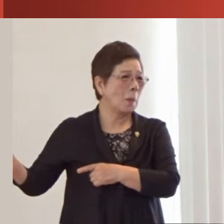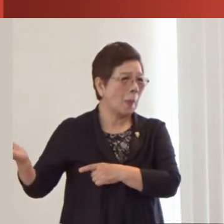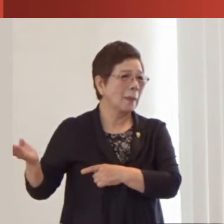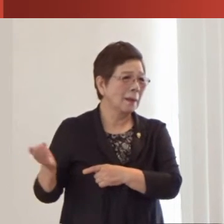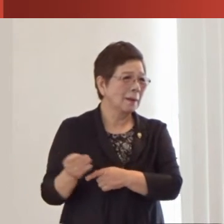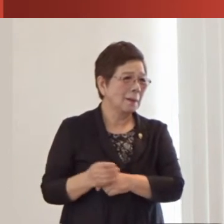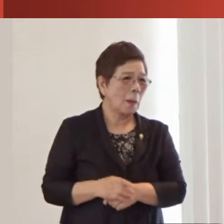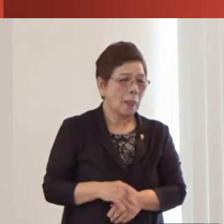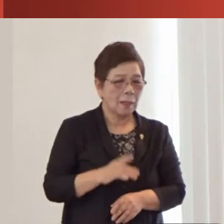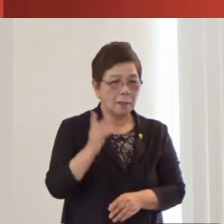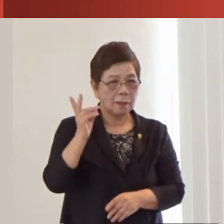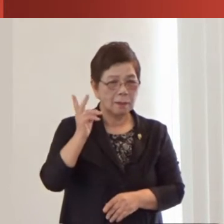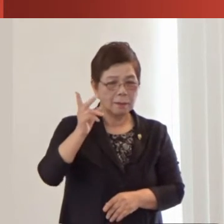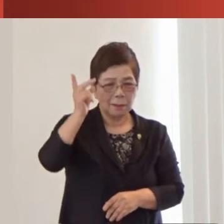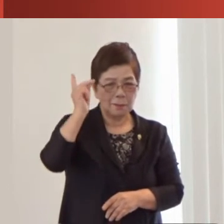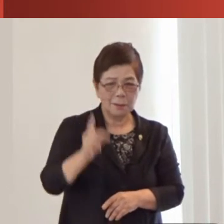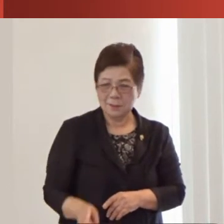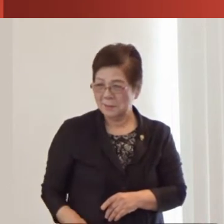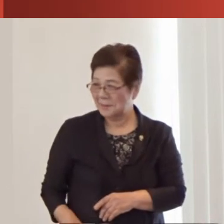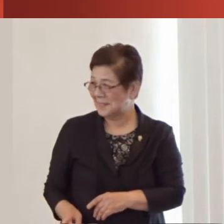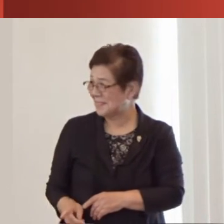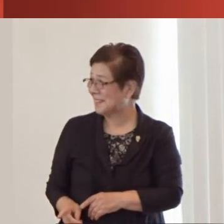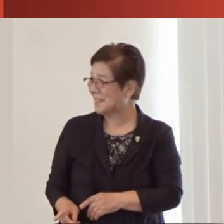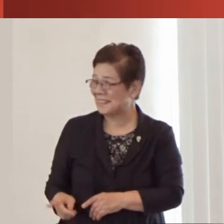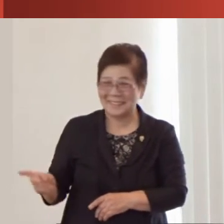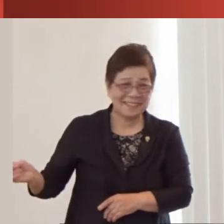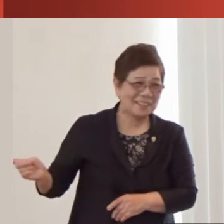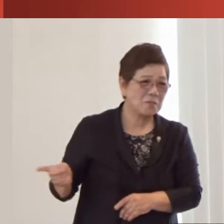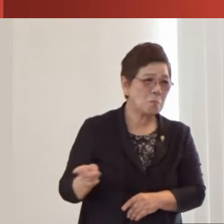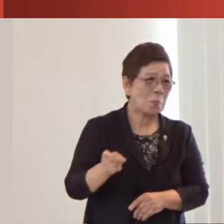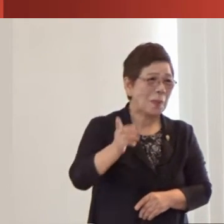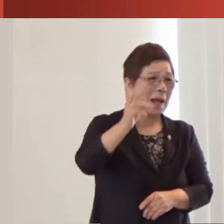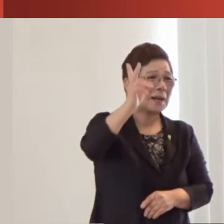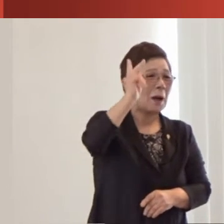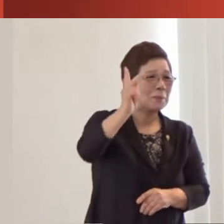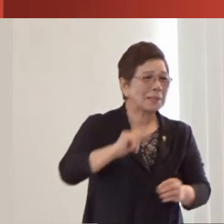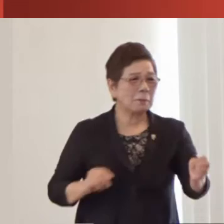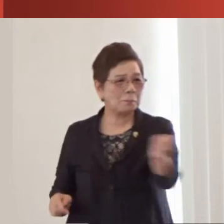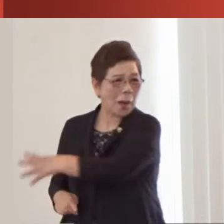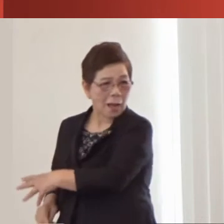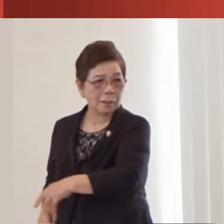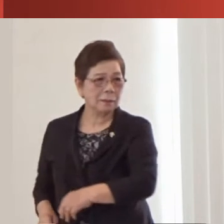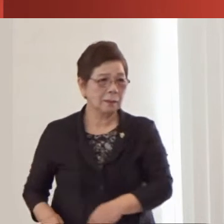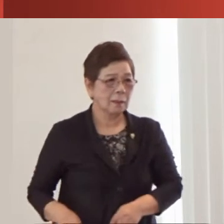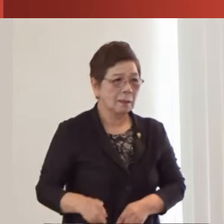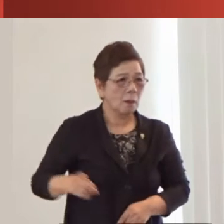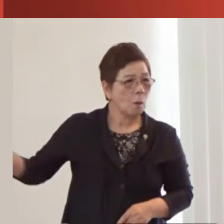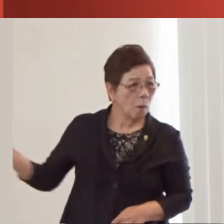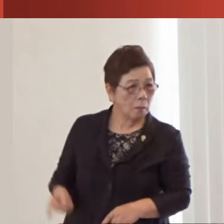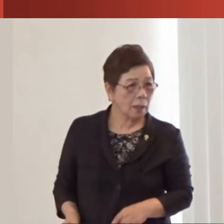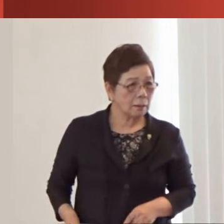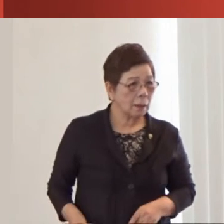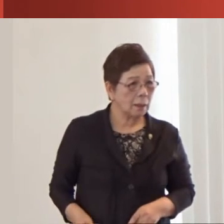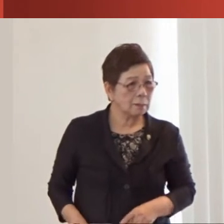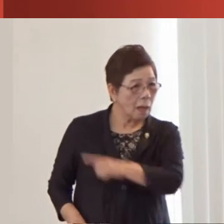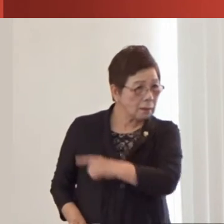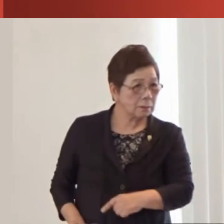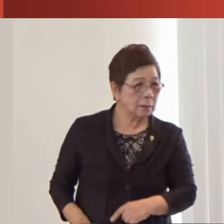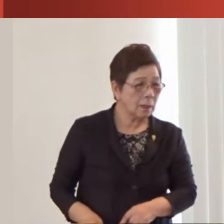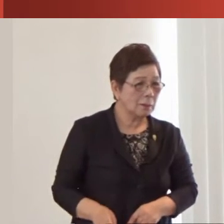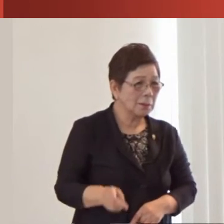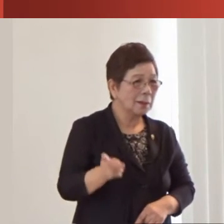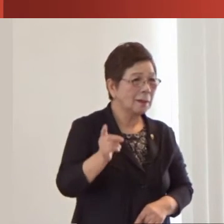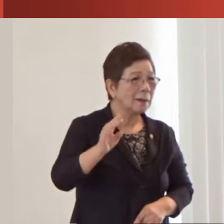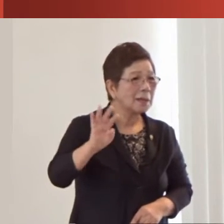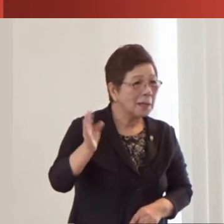いたします。何を言ってんだ、お前がまず第一だろうって言われそうな気がしますね。本当にそうですね。よく神様は私みたいな我が子と呼んでく